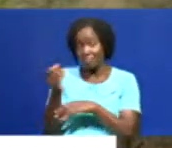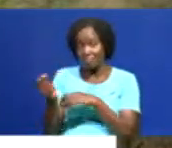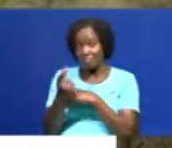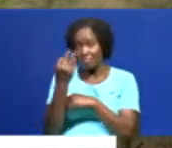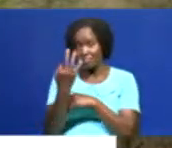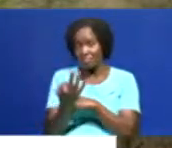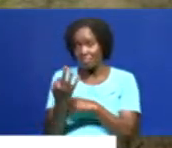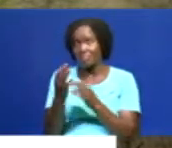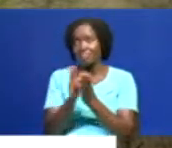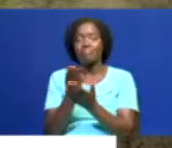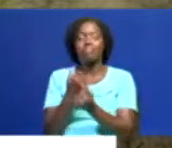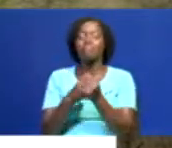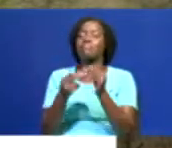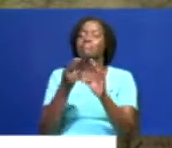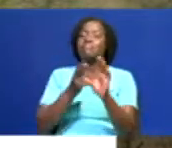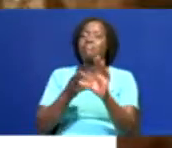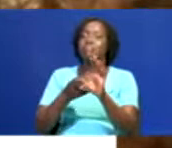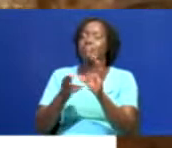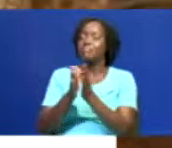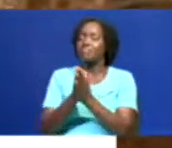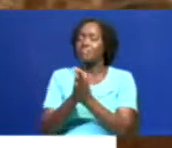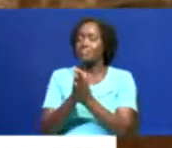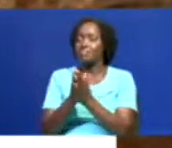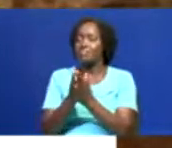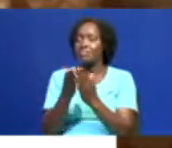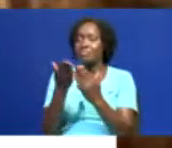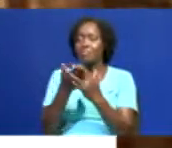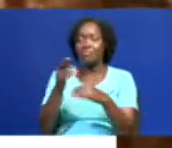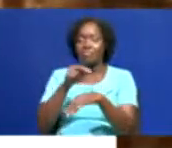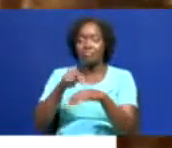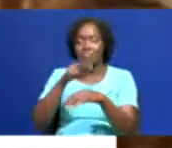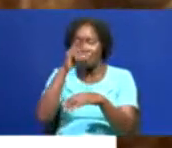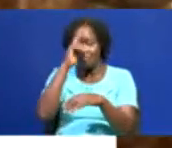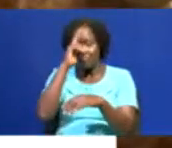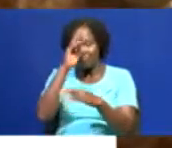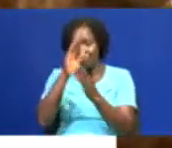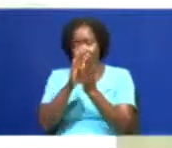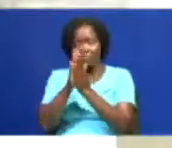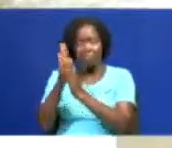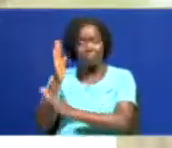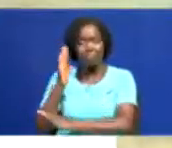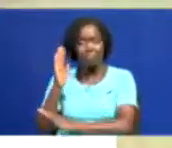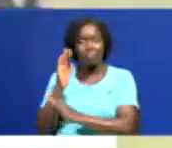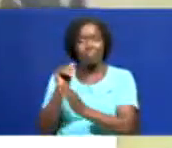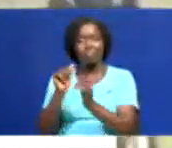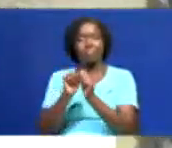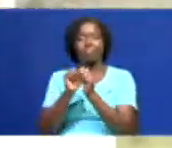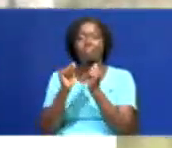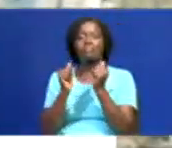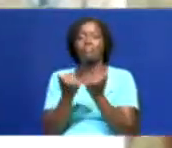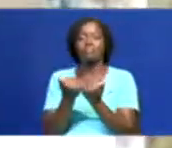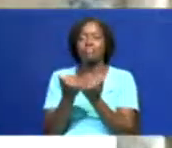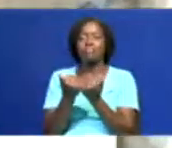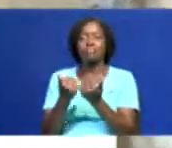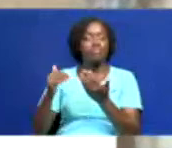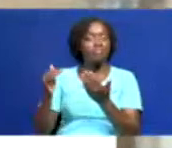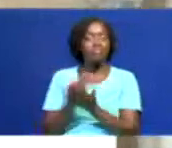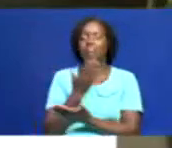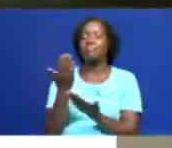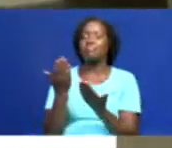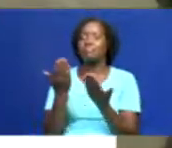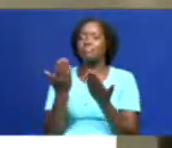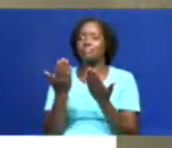ya ushirikiano baina ya huduma ya polisi kwa taifa pamoja na vikosi vya ulinzi nchini almaarufu maliza uhalifu